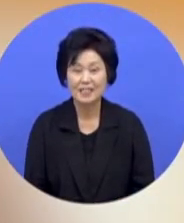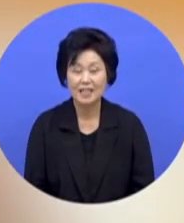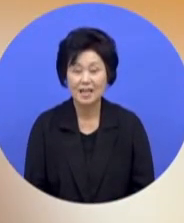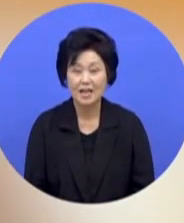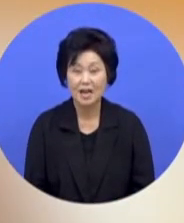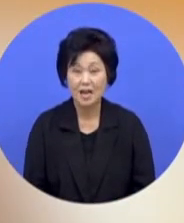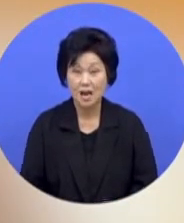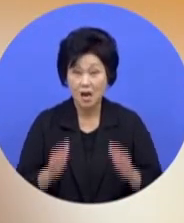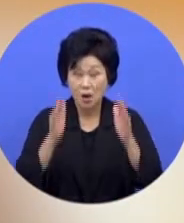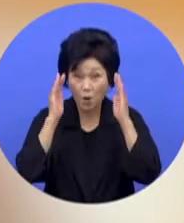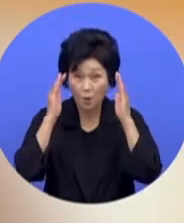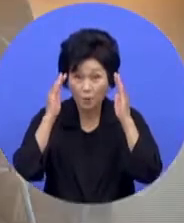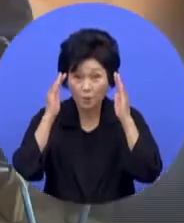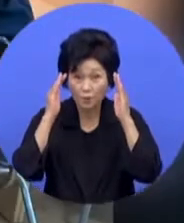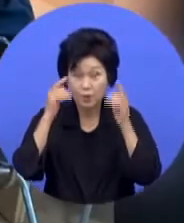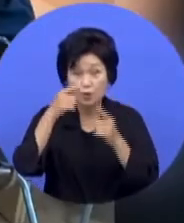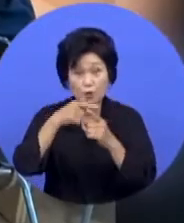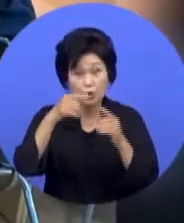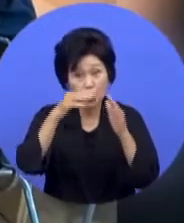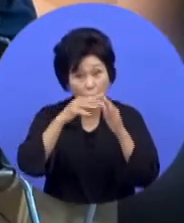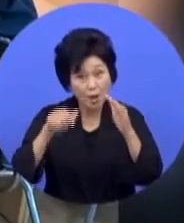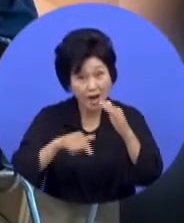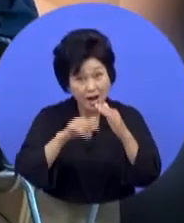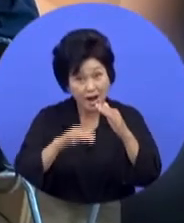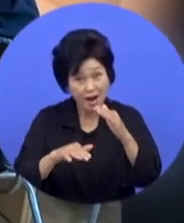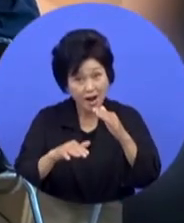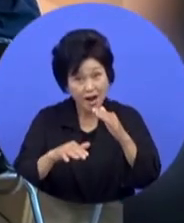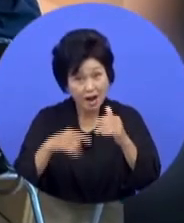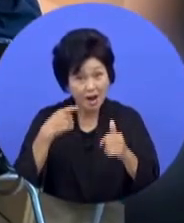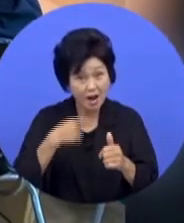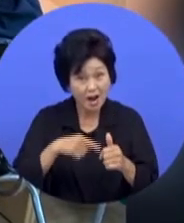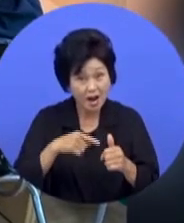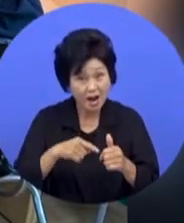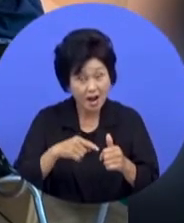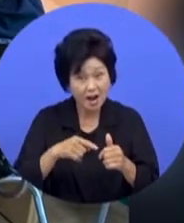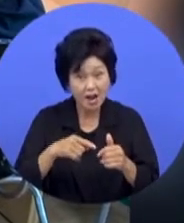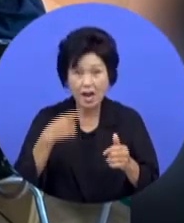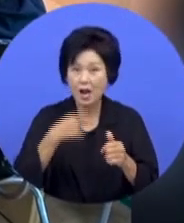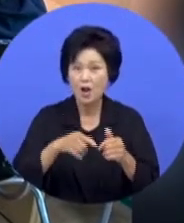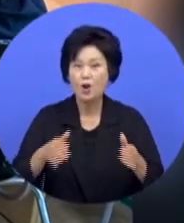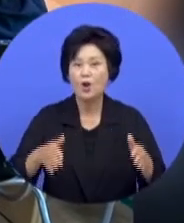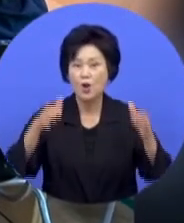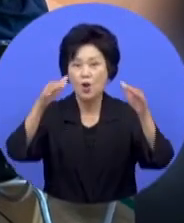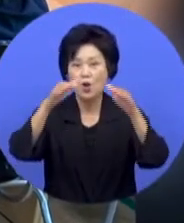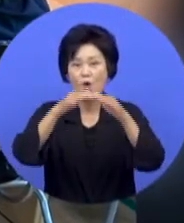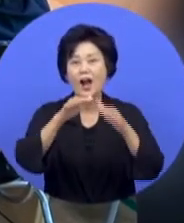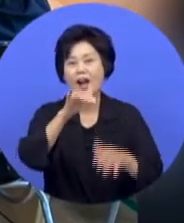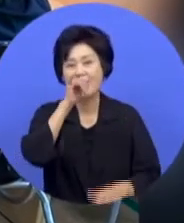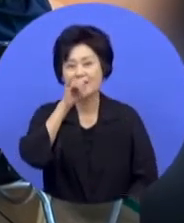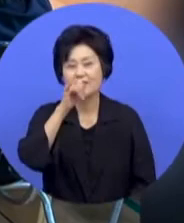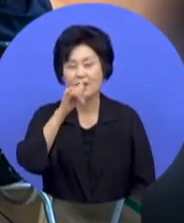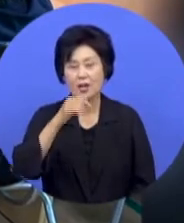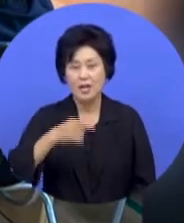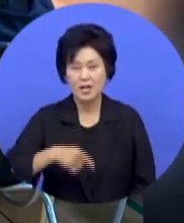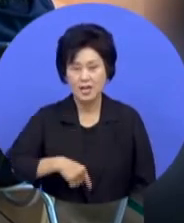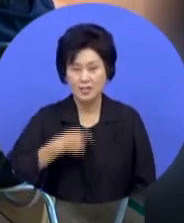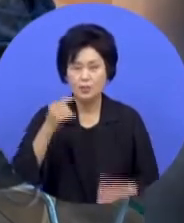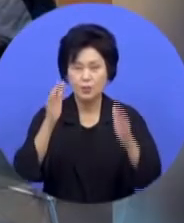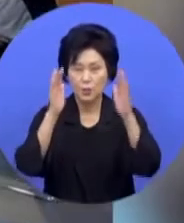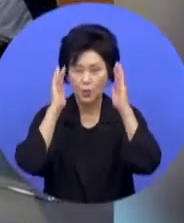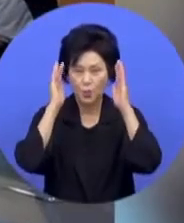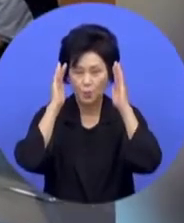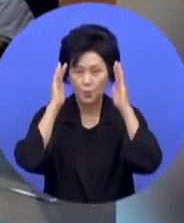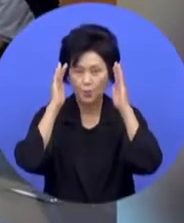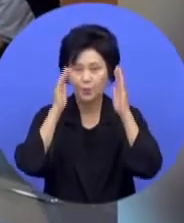안에서 이루어집니까? 아니면 따로 있습니까? 교육관이 네. 따로 있어요. 네. 아, 자기 주도 학습이라 이렇게 공부를 하는군요.